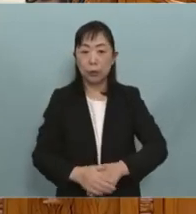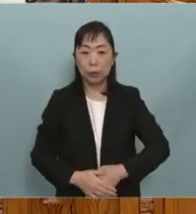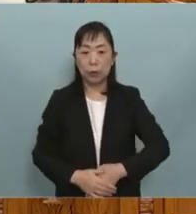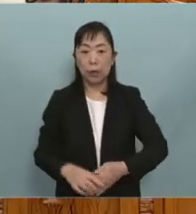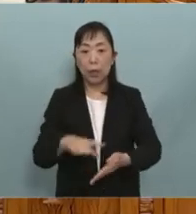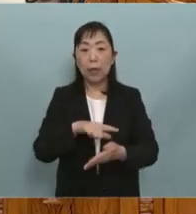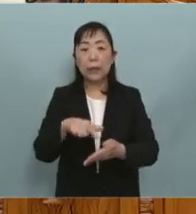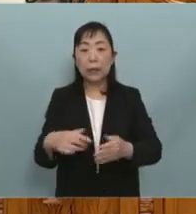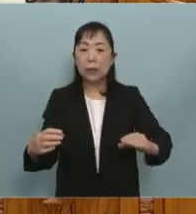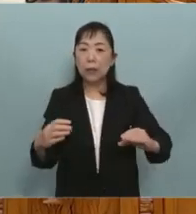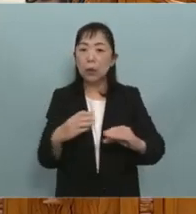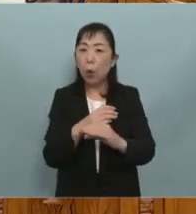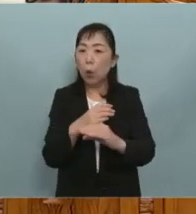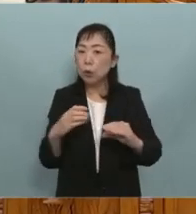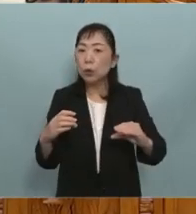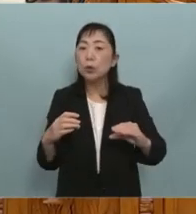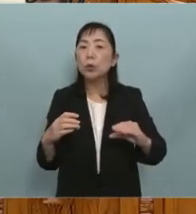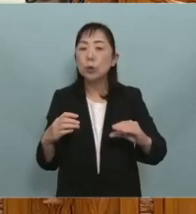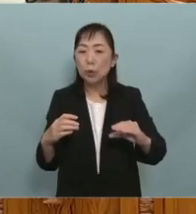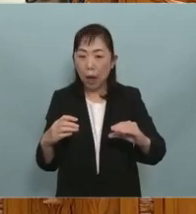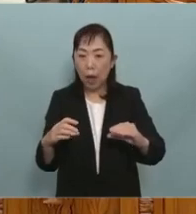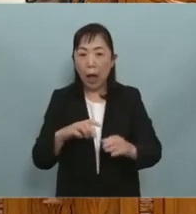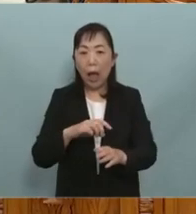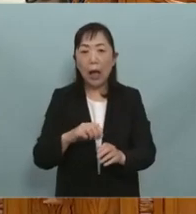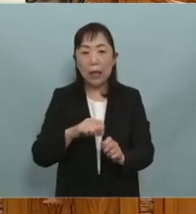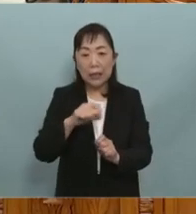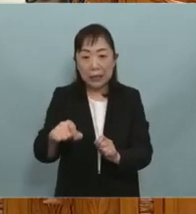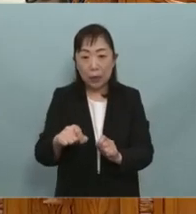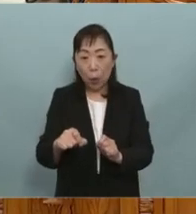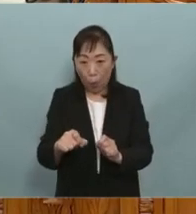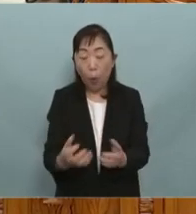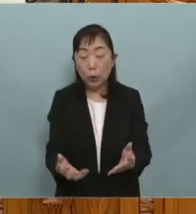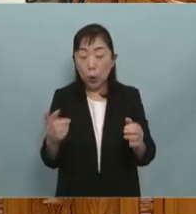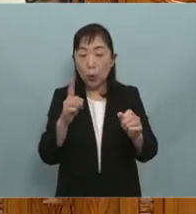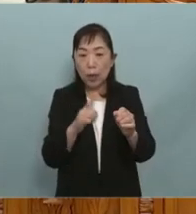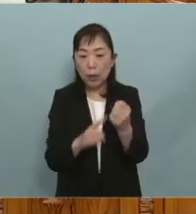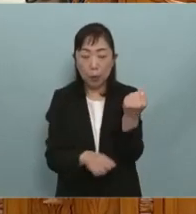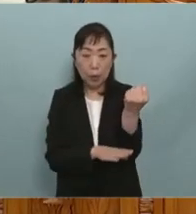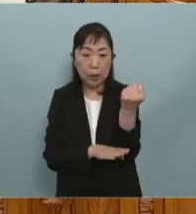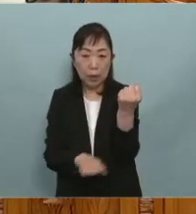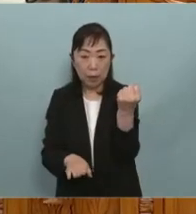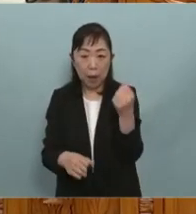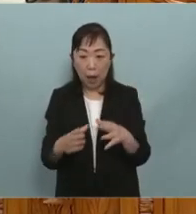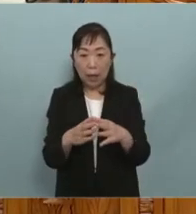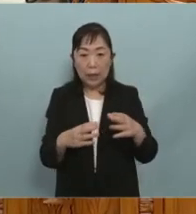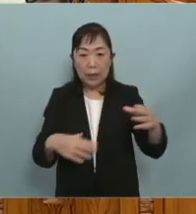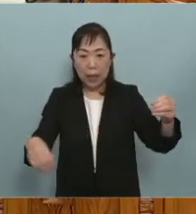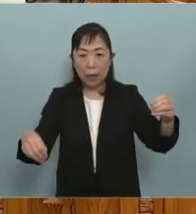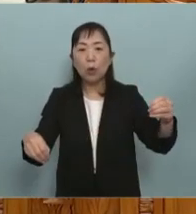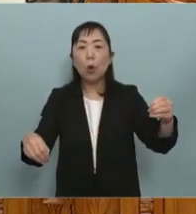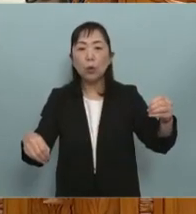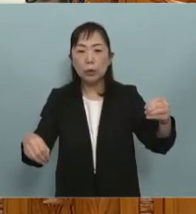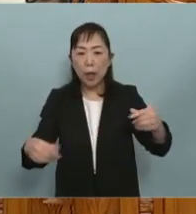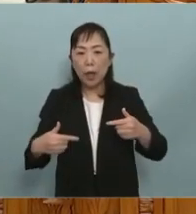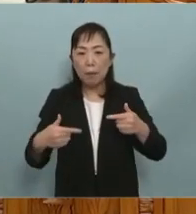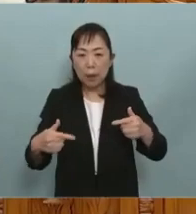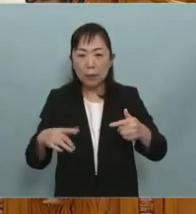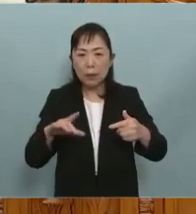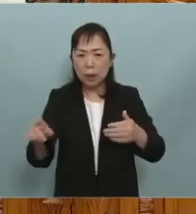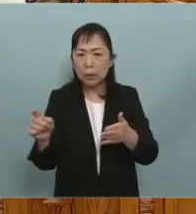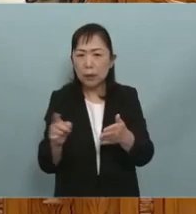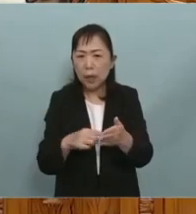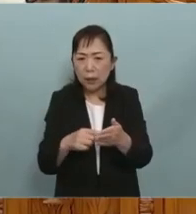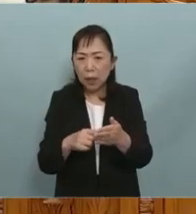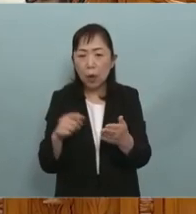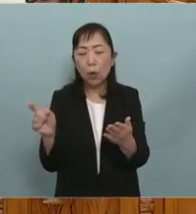地域交通は超創生の基盤です全国で交通空白の解消に向け